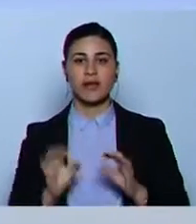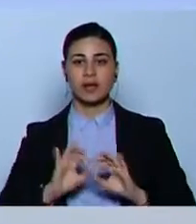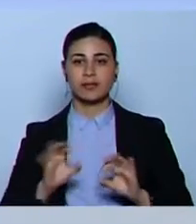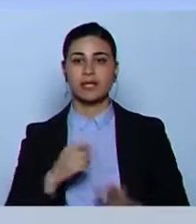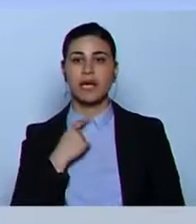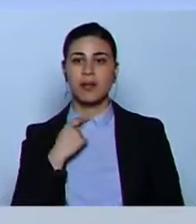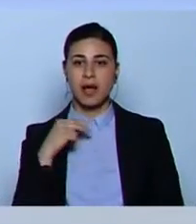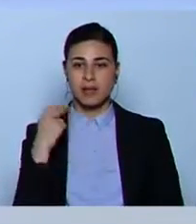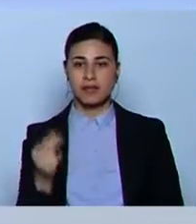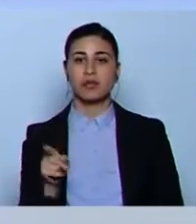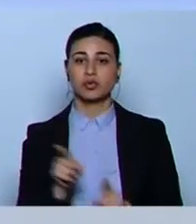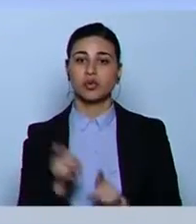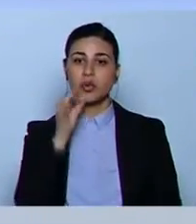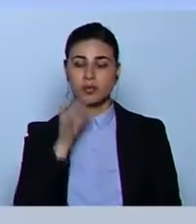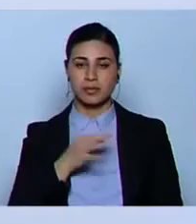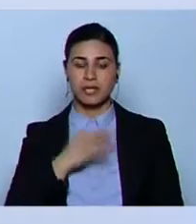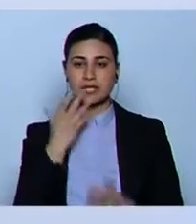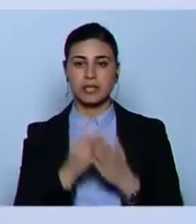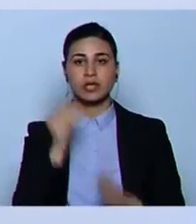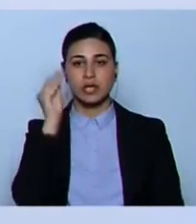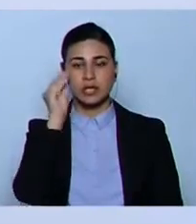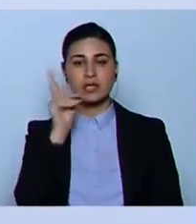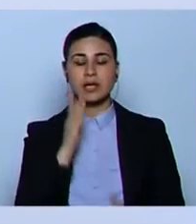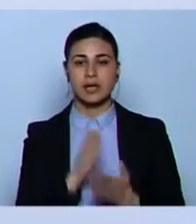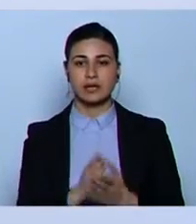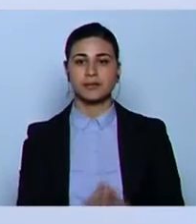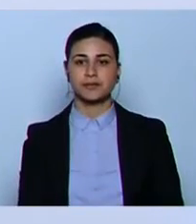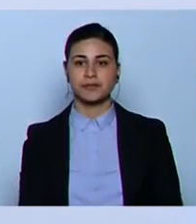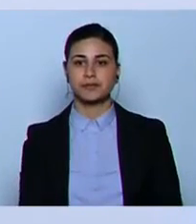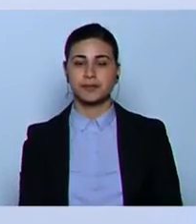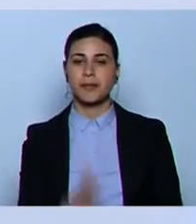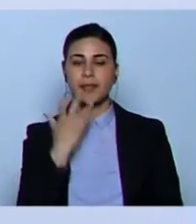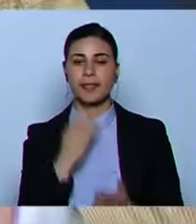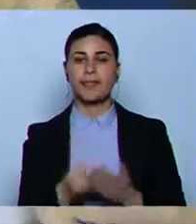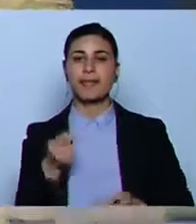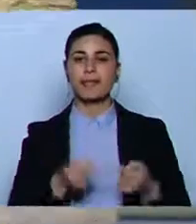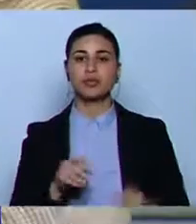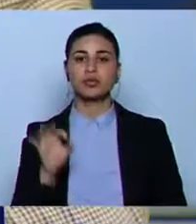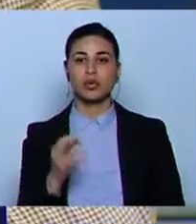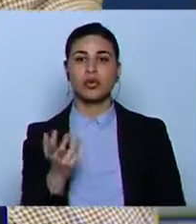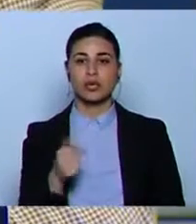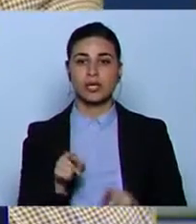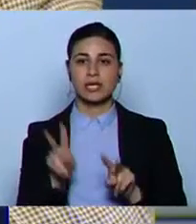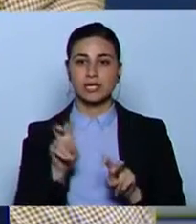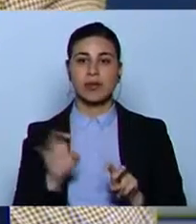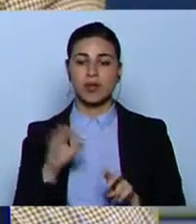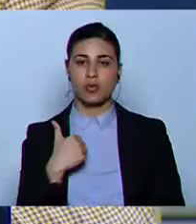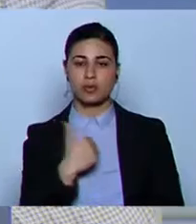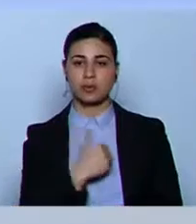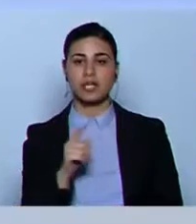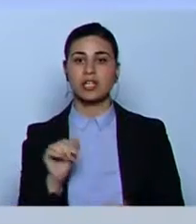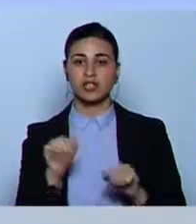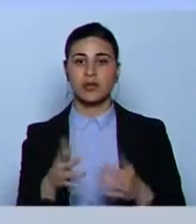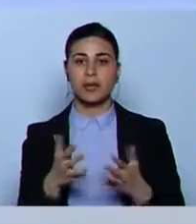ხმა, მანაც მითხრა საკუთარი ჩვენ გვითხრას მოსახლეობა საზოგადოებას. ჩვენ პრინციპში ამ საჯარო დისკუსიებს სწორედ ამ თემასაც უძღვნით, რომ რა